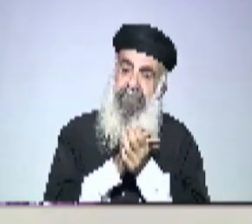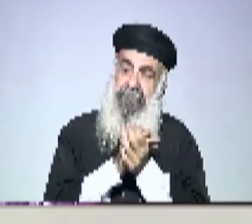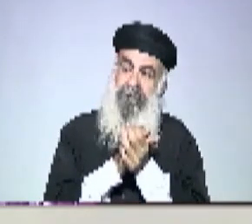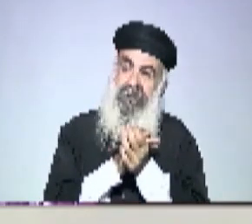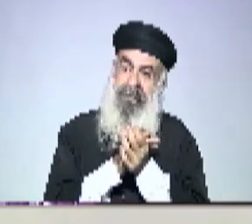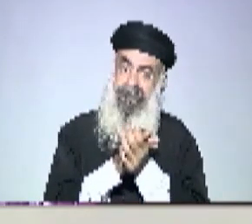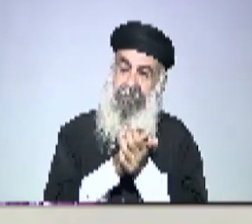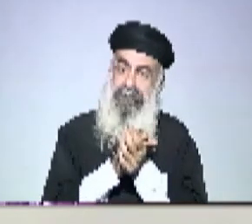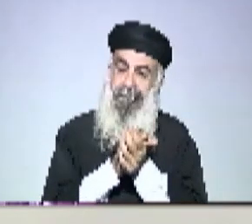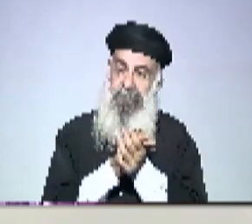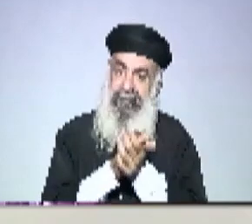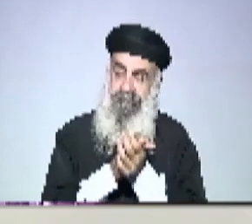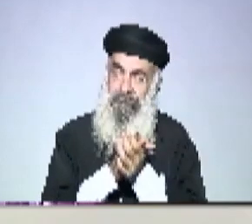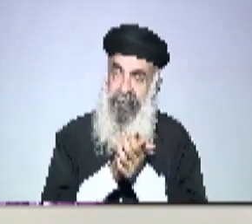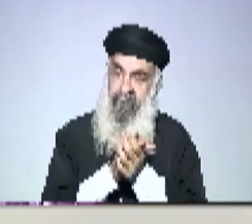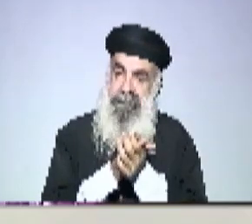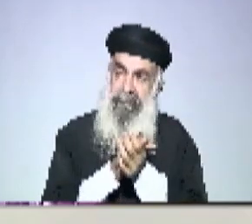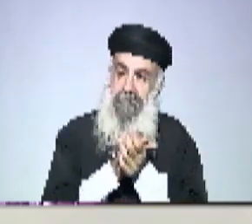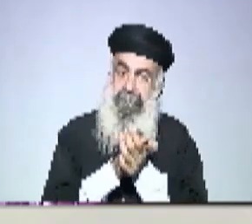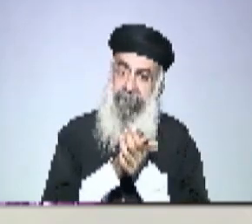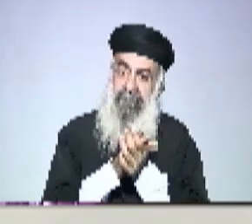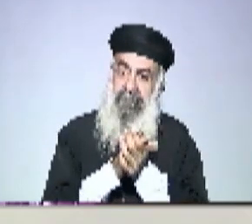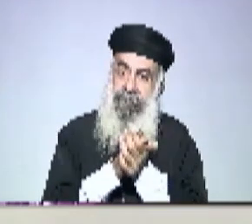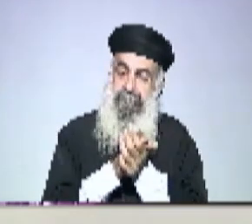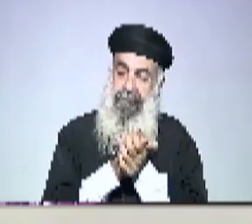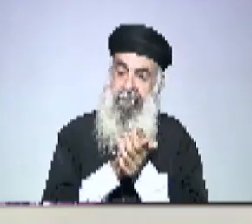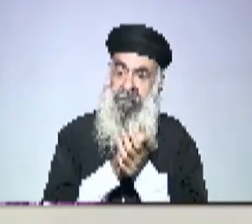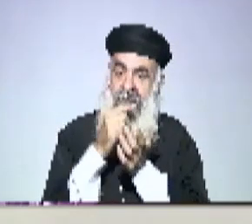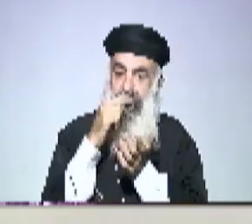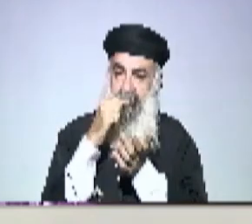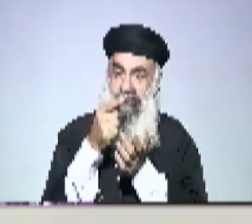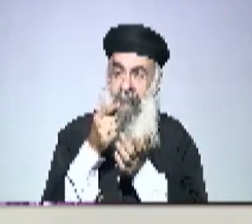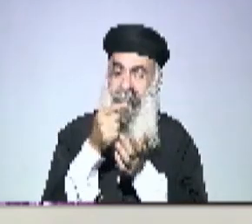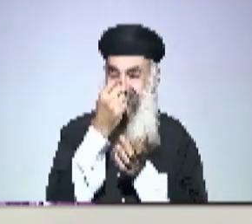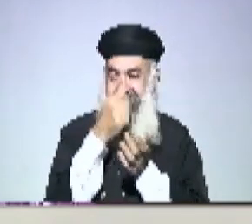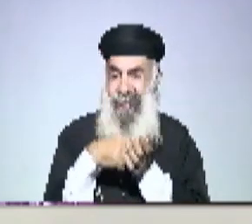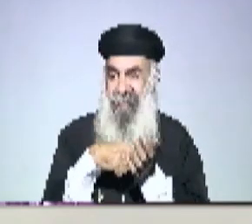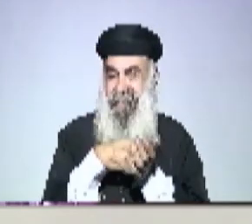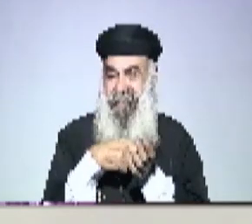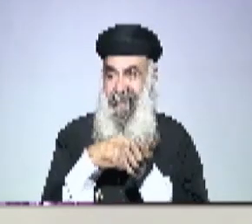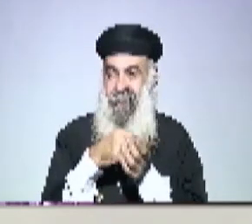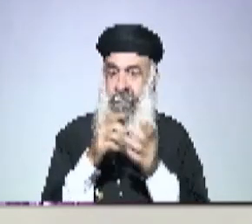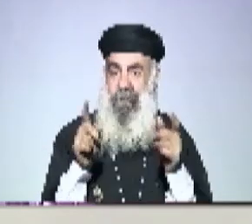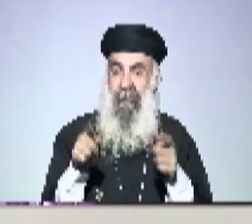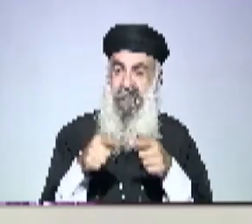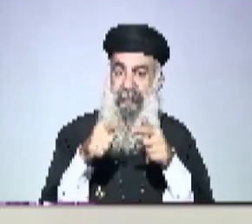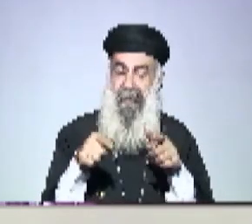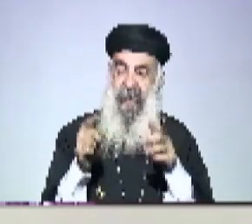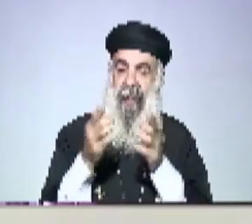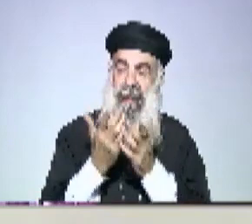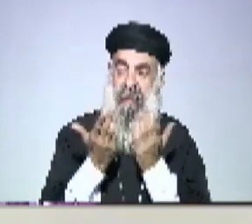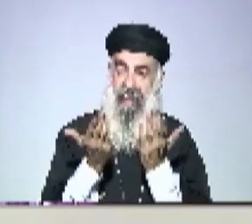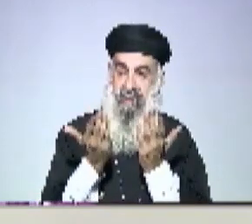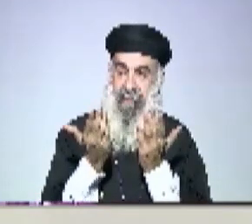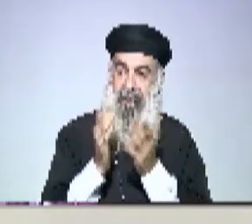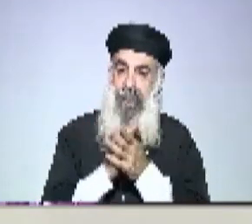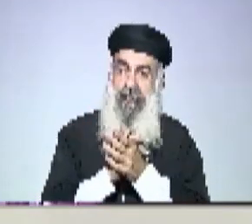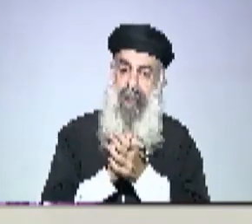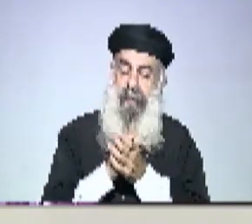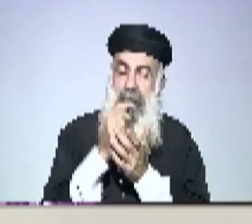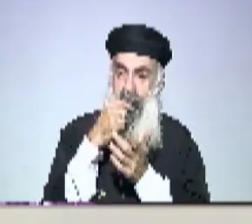بموس النوج بينوس بيقول بعض الكنايس لما بيصلوا القطعه دي